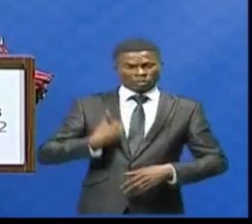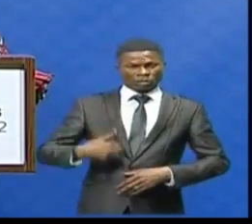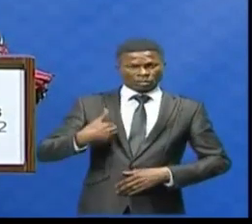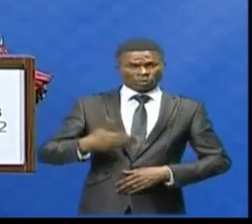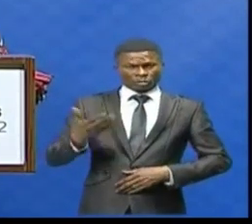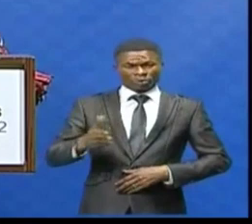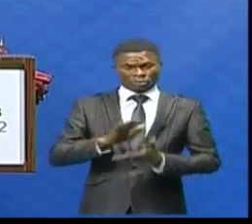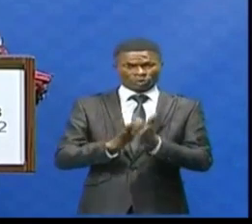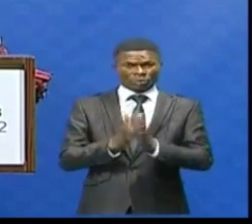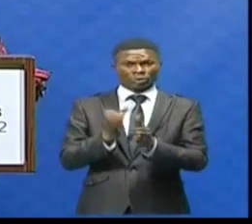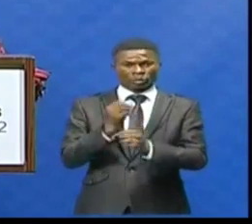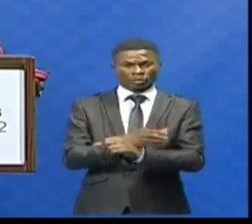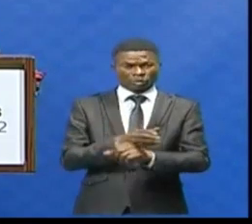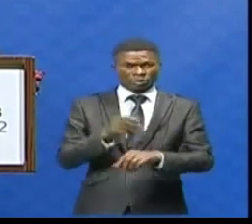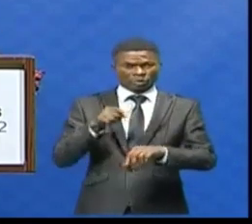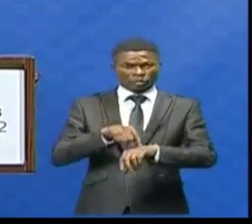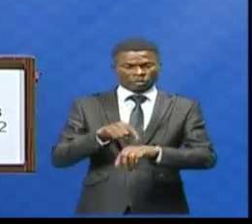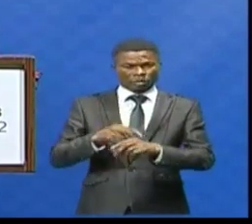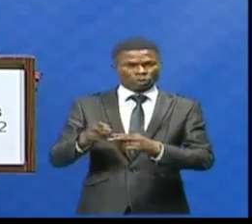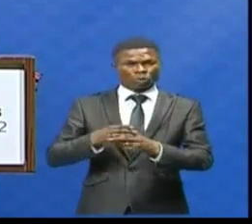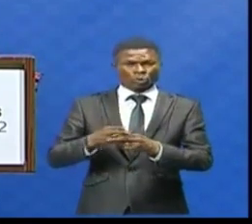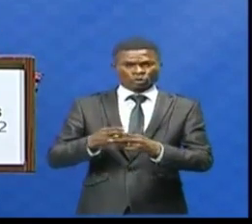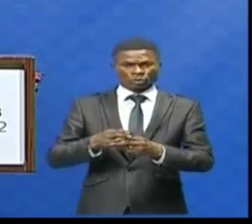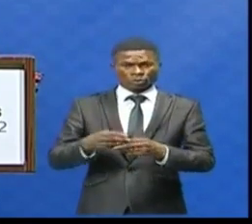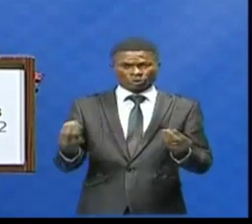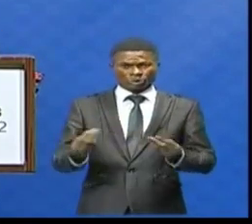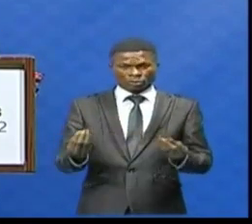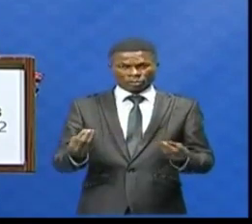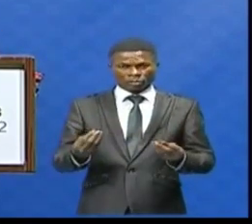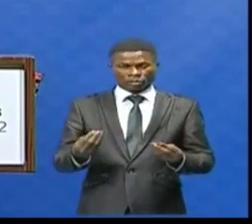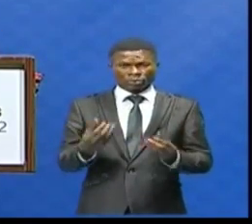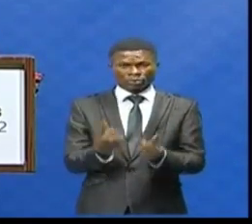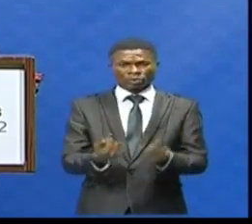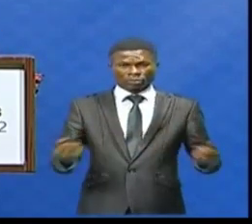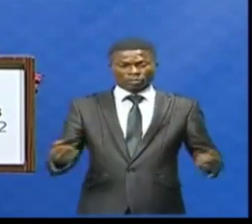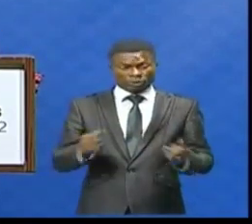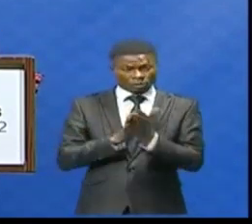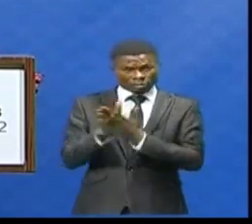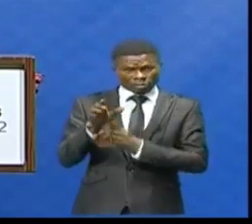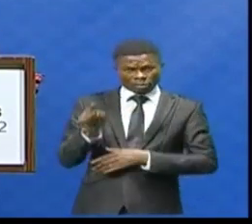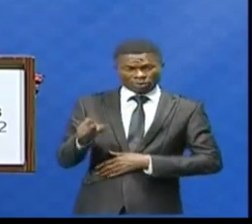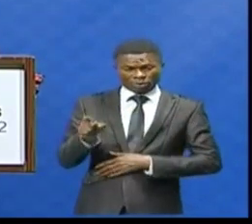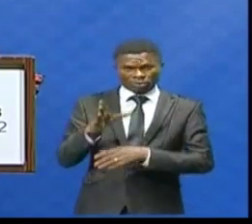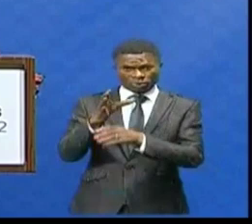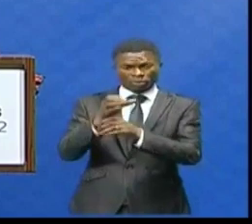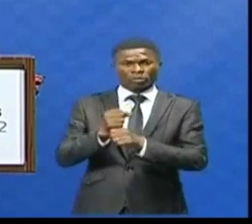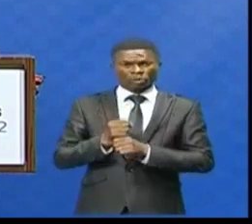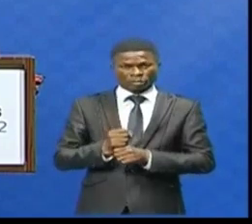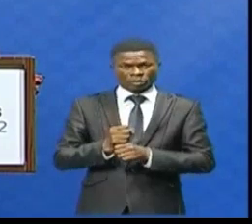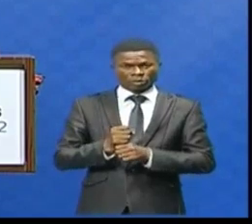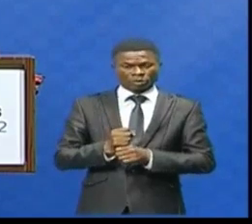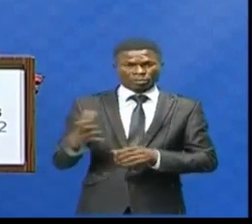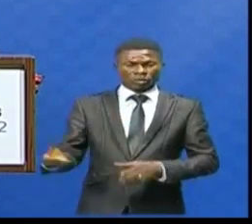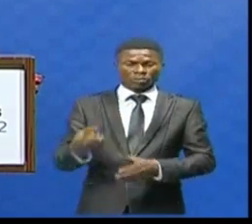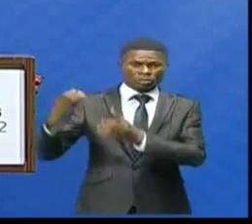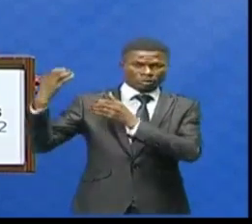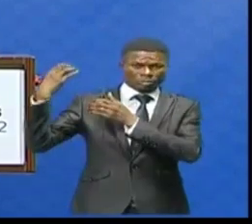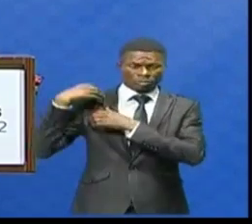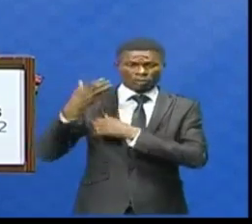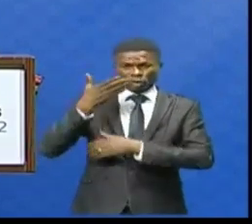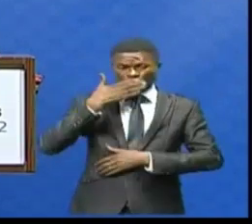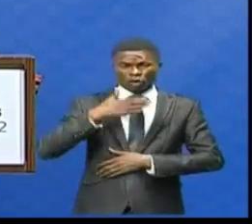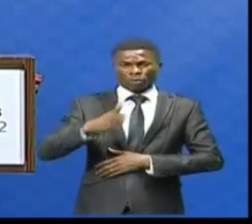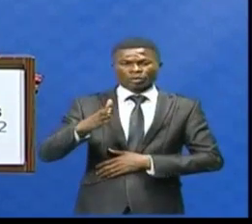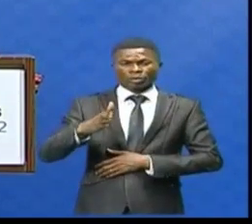soient réalisées dans un bref délai afin que les enfants concernés bénéficient de cette prise en charge médicale